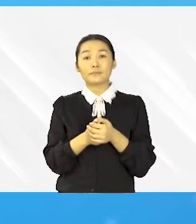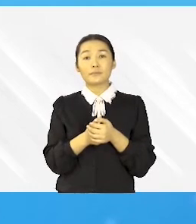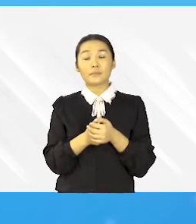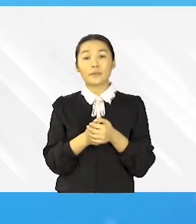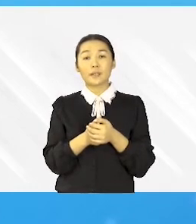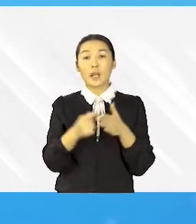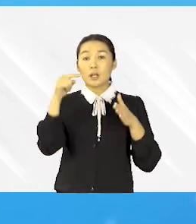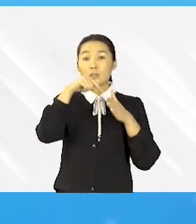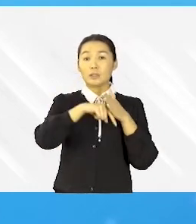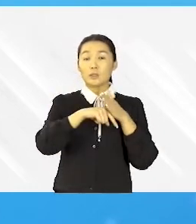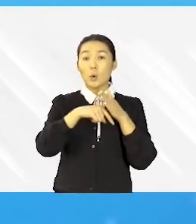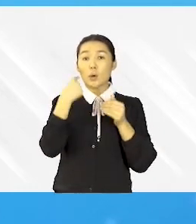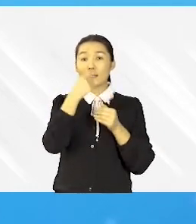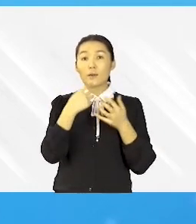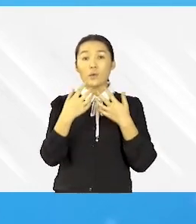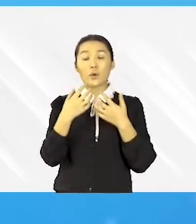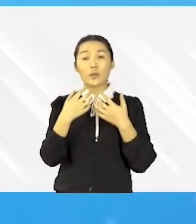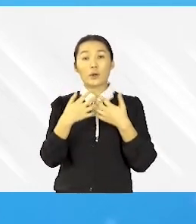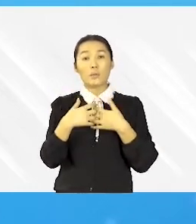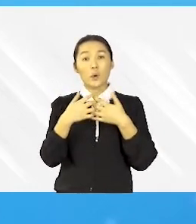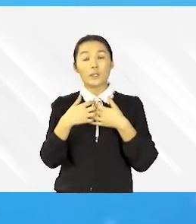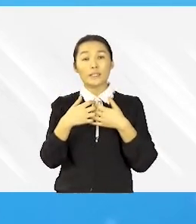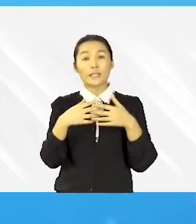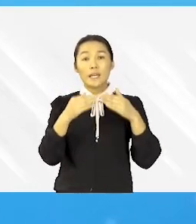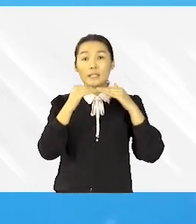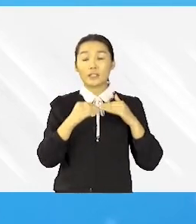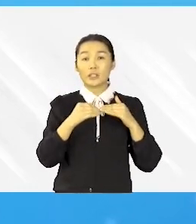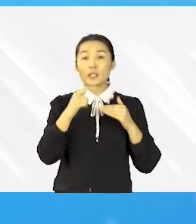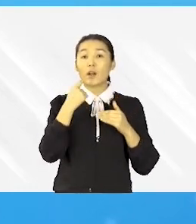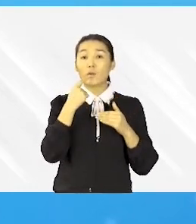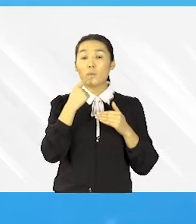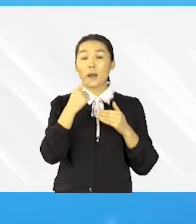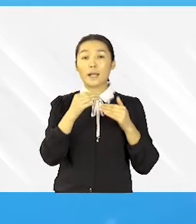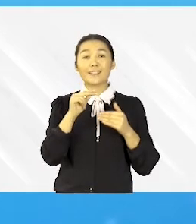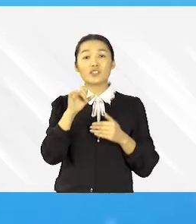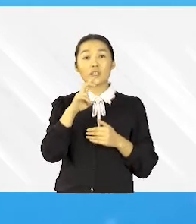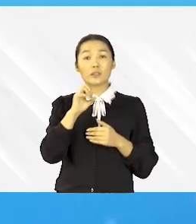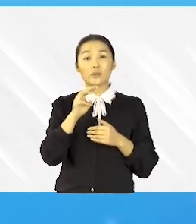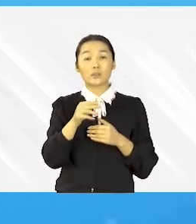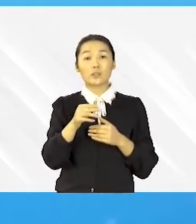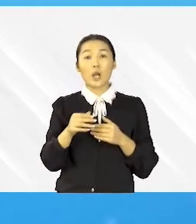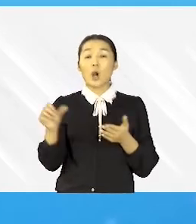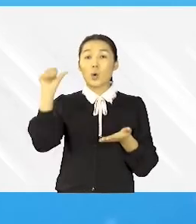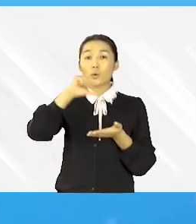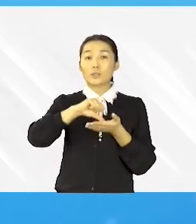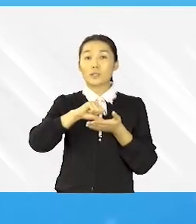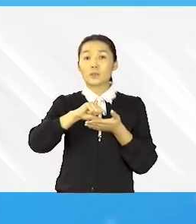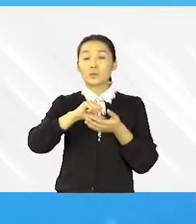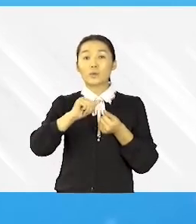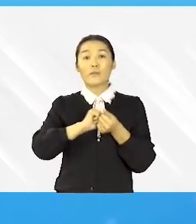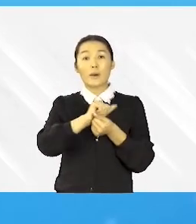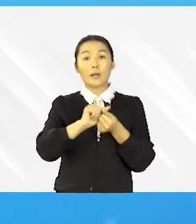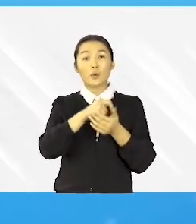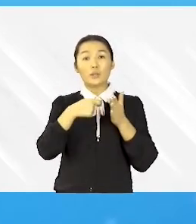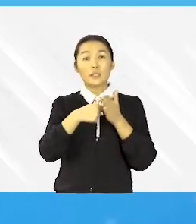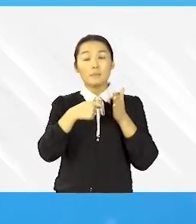Дно ротовой полости, нижняя губа и нижняя челюсть участвуют в обработке пищи. Сверху ротовая полость